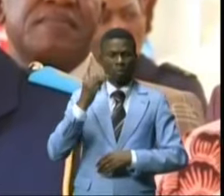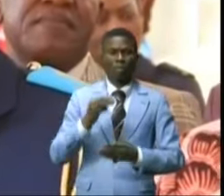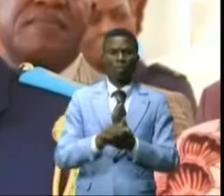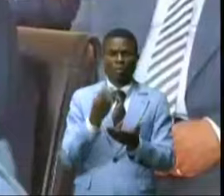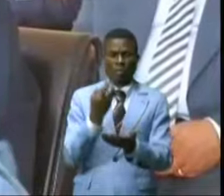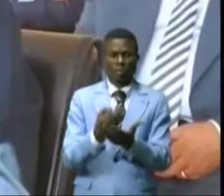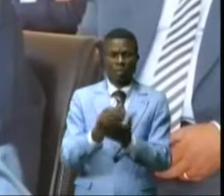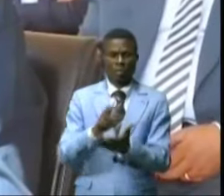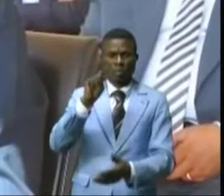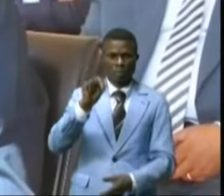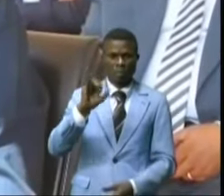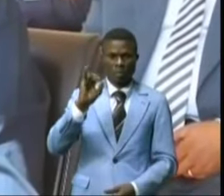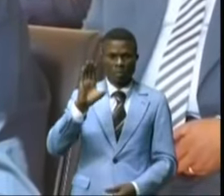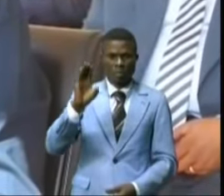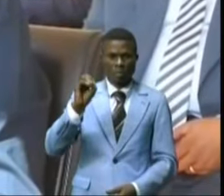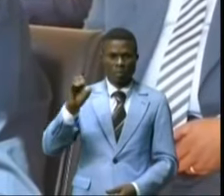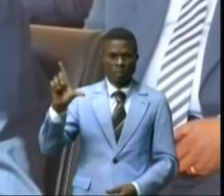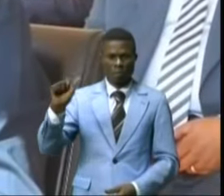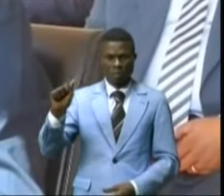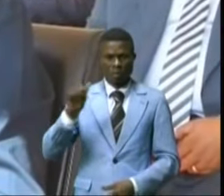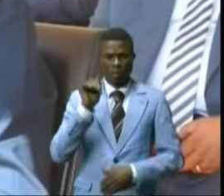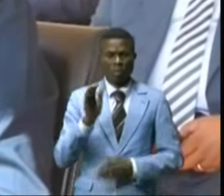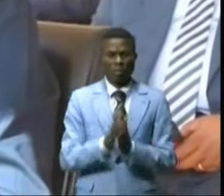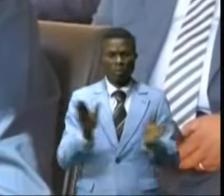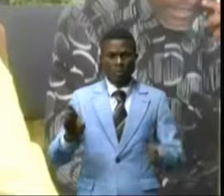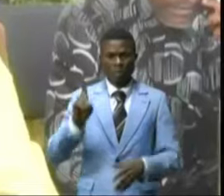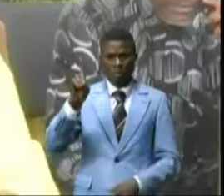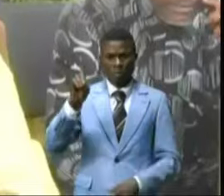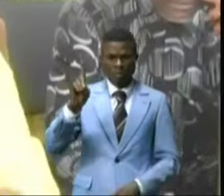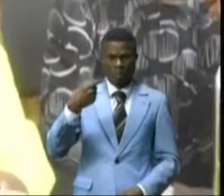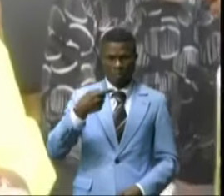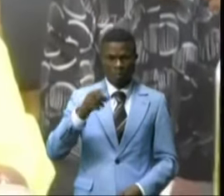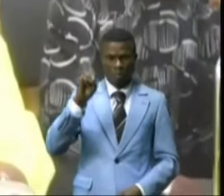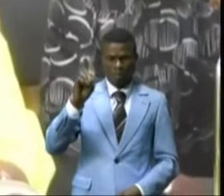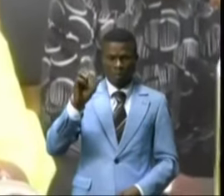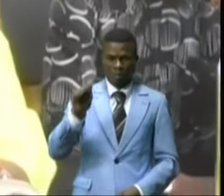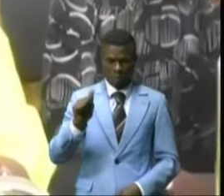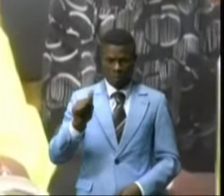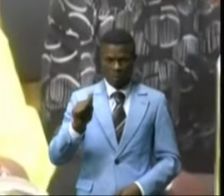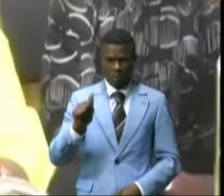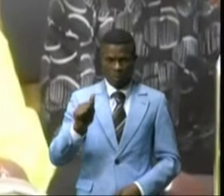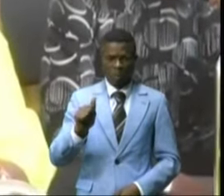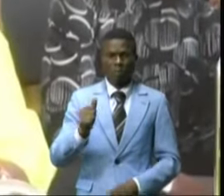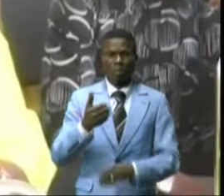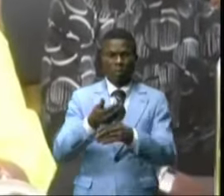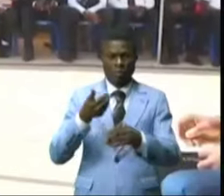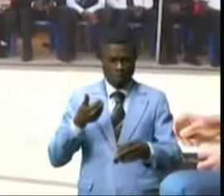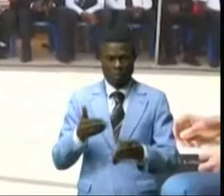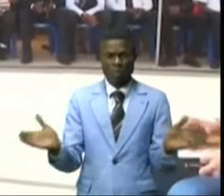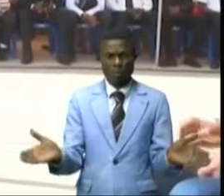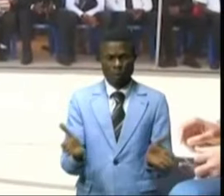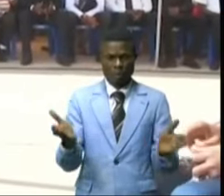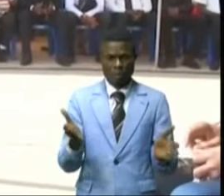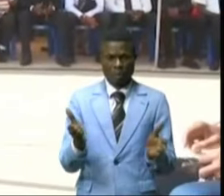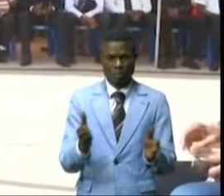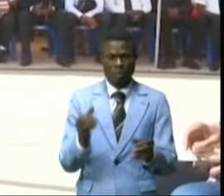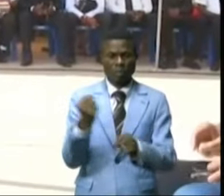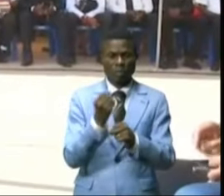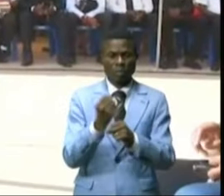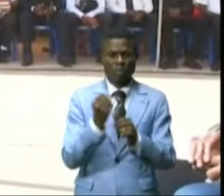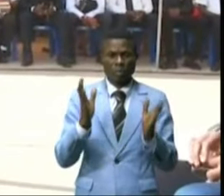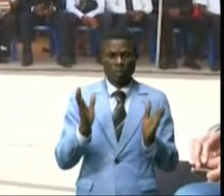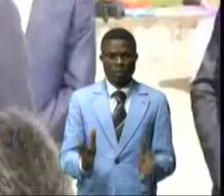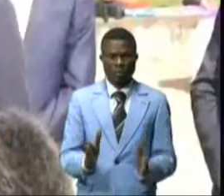Kazadi et du directeur général de la DGDA Bernard Kabé-Semoussangou. C'était avant d'encourager son personnel